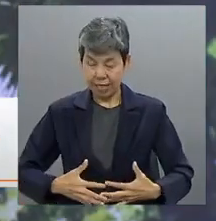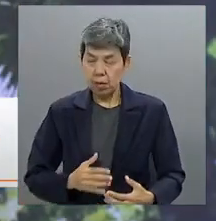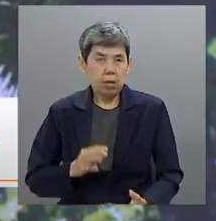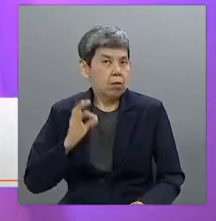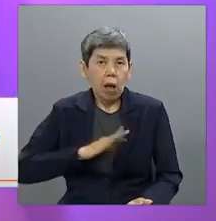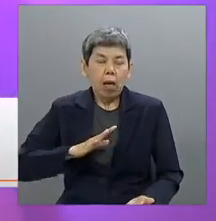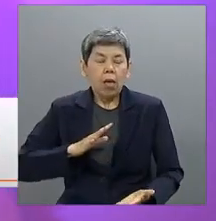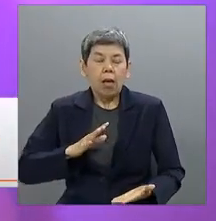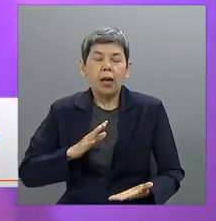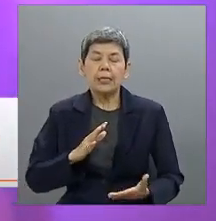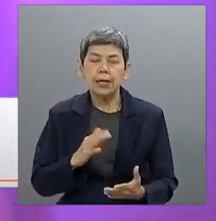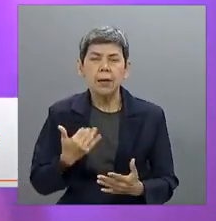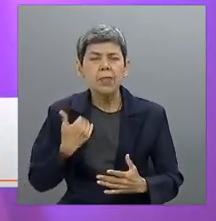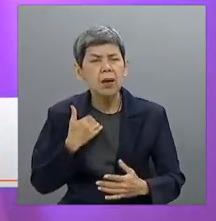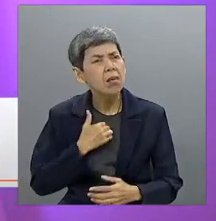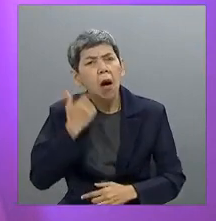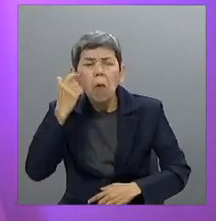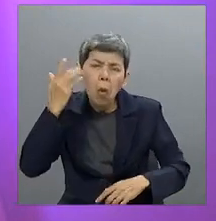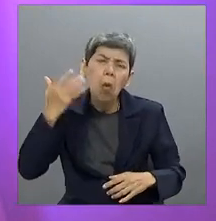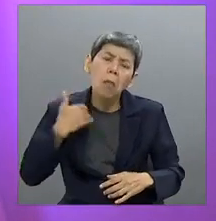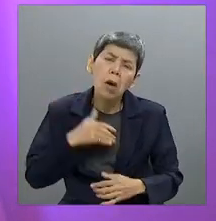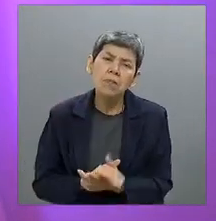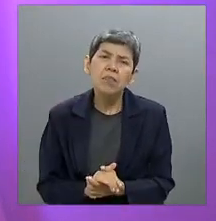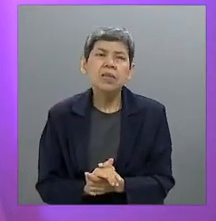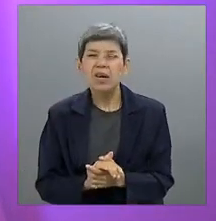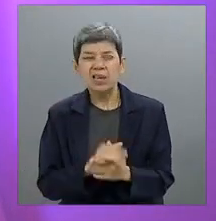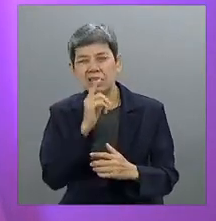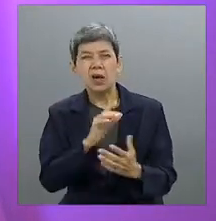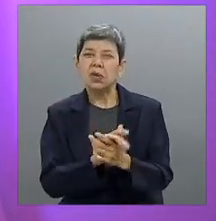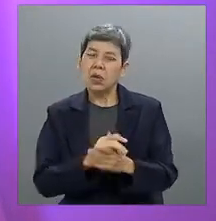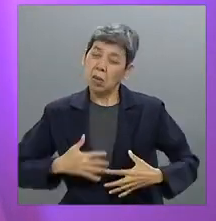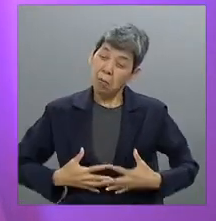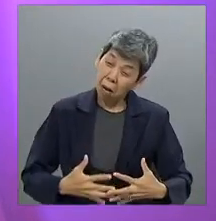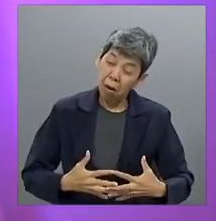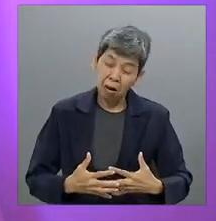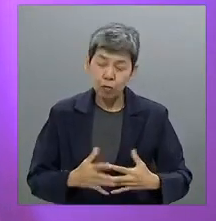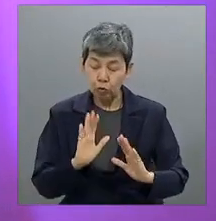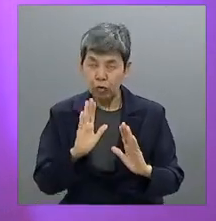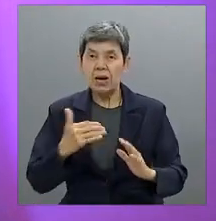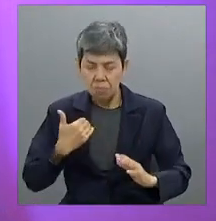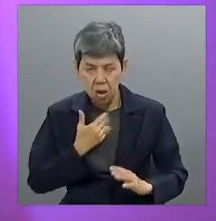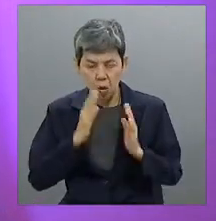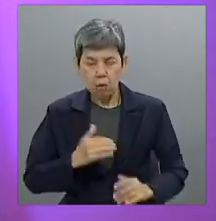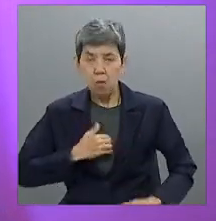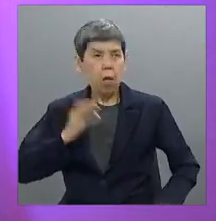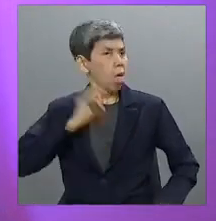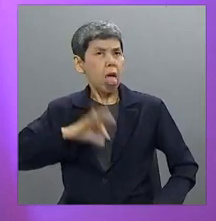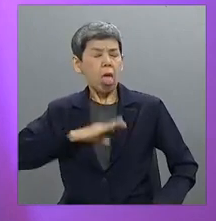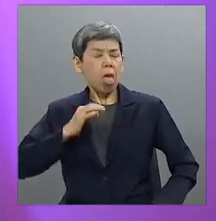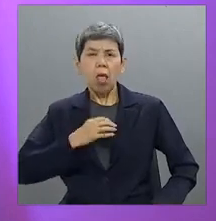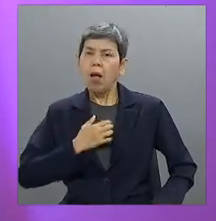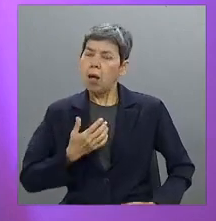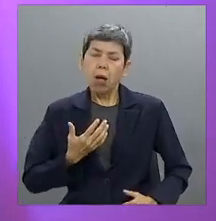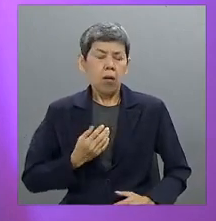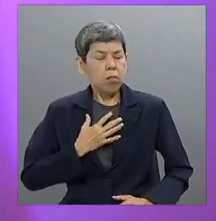ว่านะฮะก็คือมีหลายเหตุการณ์ที่เกิดขึ้นไม่ใช่แค่เฉพาะเรื่องของการตั้งครรภ์แบบผิดปกติเท่านั้นแต่บางคนเนี่ยไม่มีอาการทั้งแพ้ท้องผะอื